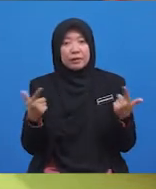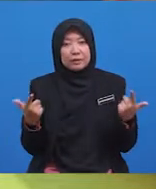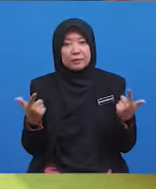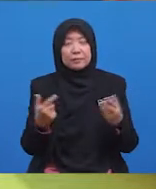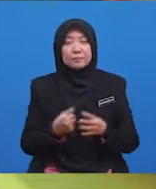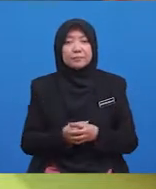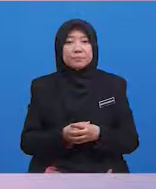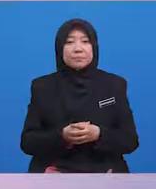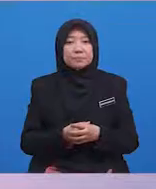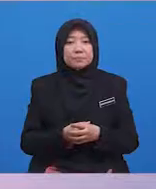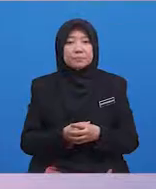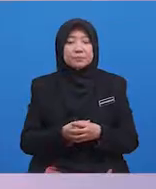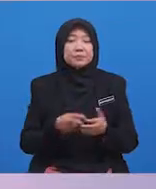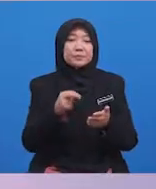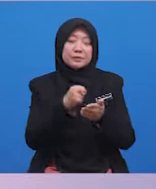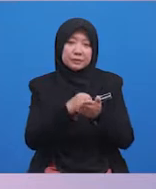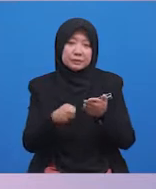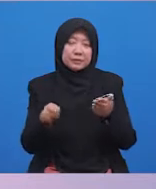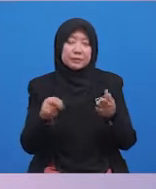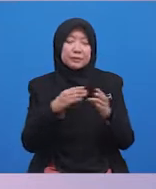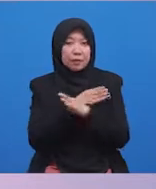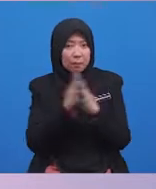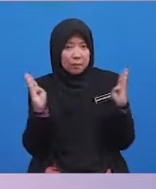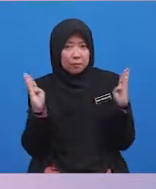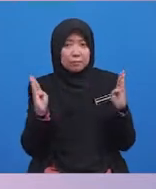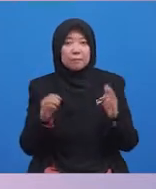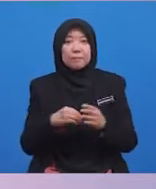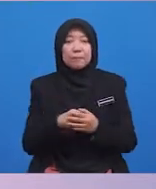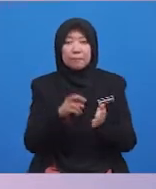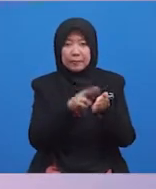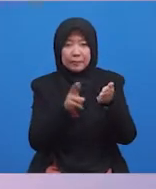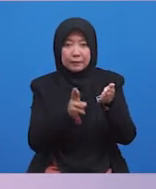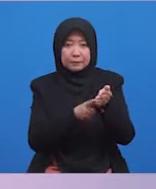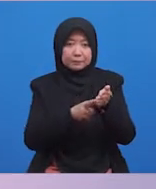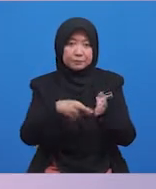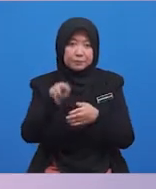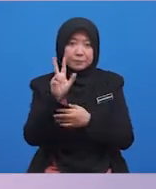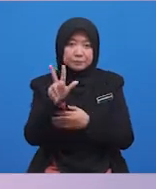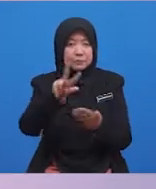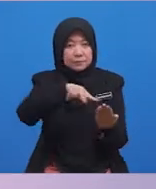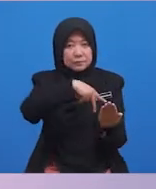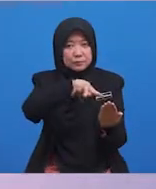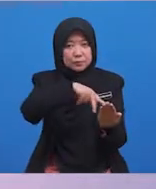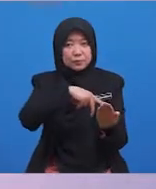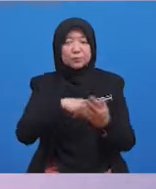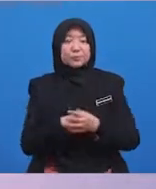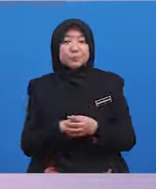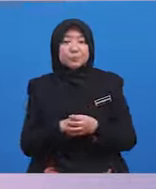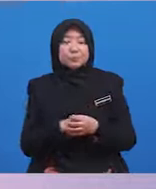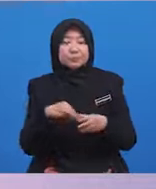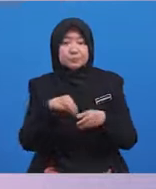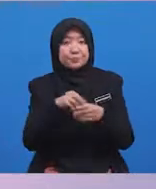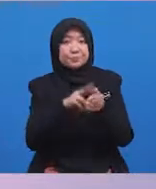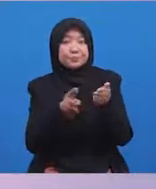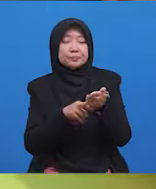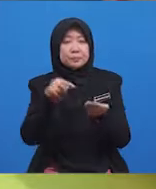lain. Nilai ketabahan pula dapat dilihat pada rangkap ketiga pantun. Dalam rangkap